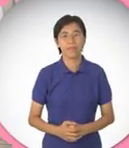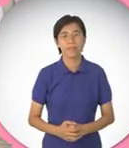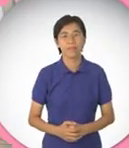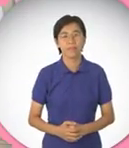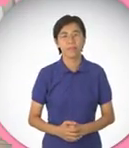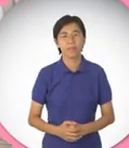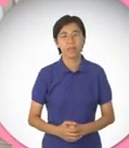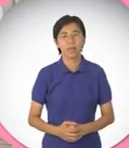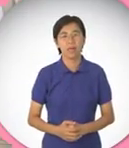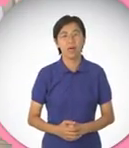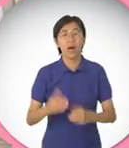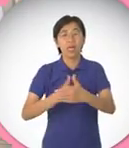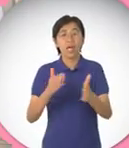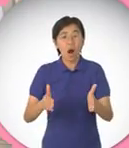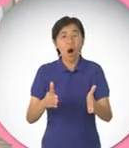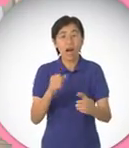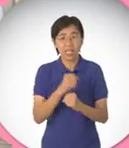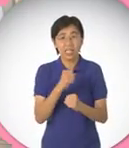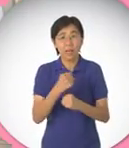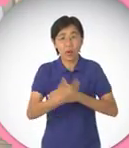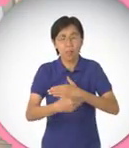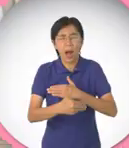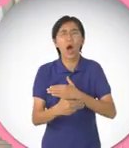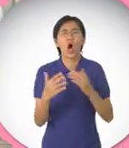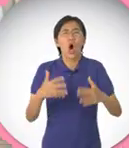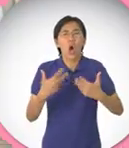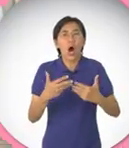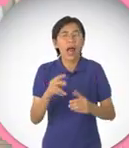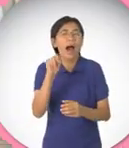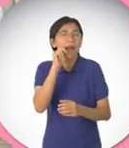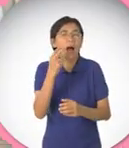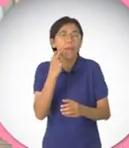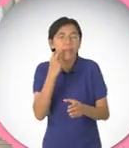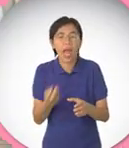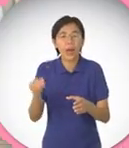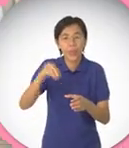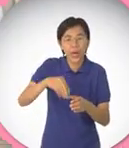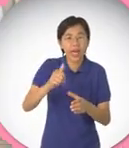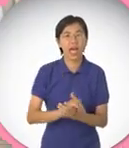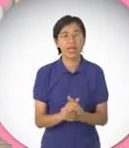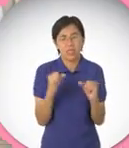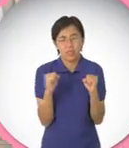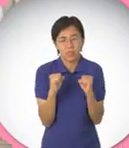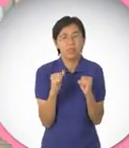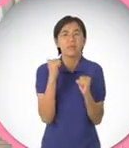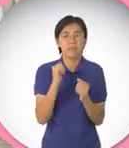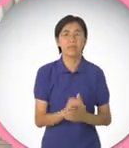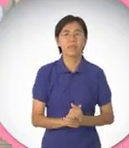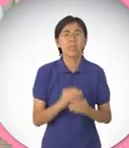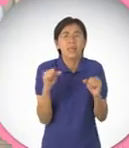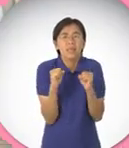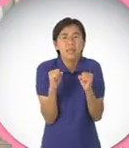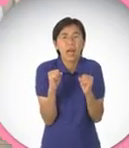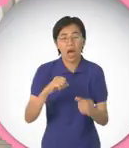วเราร้อนมากๆเนี่ยเราจะเป็นน้ำใส่น้ำแข็งก็ได้คือเริ่มต้นให้เขาเย็นจัดๆดีกว่าเพราะว่าถ้าระหว่างที่ตีเนี่ยแล้วเข